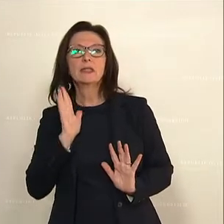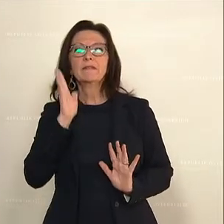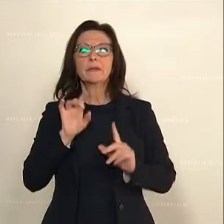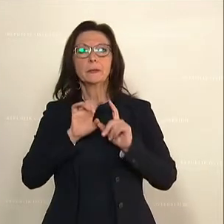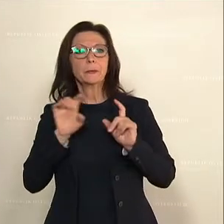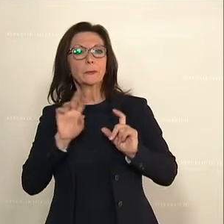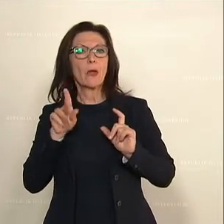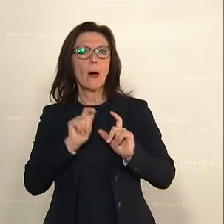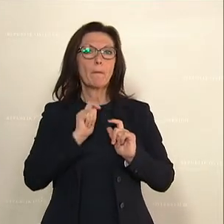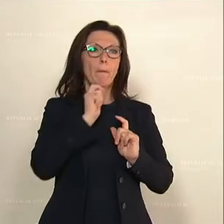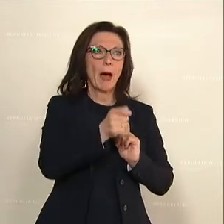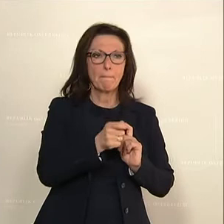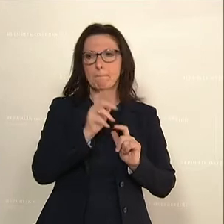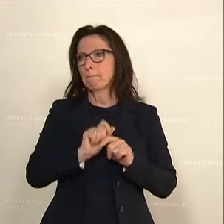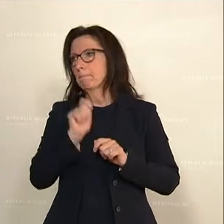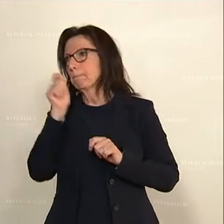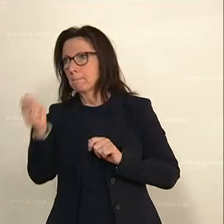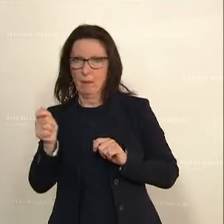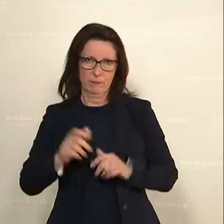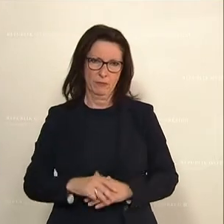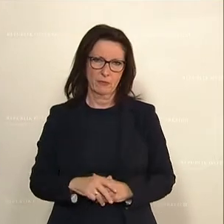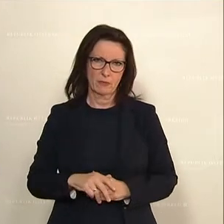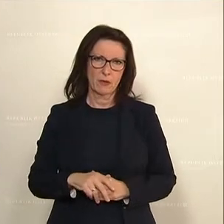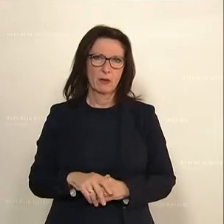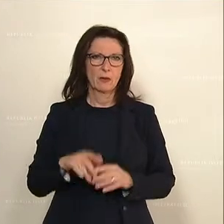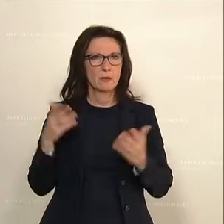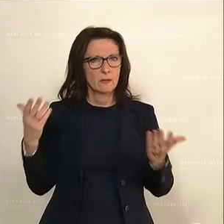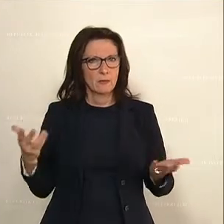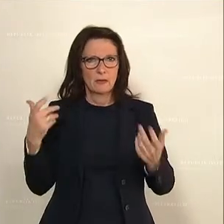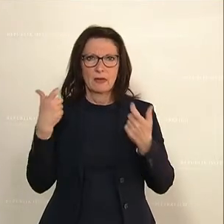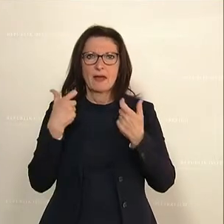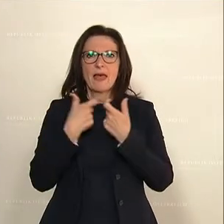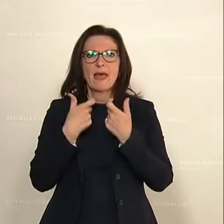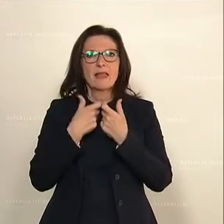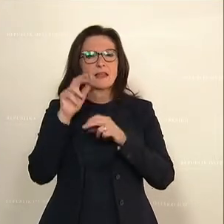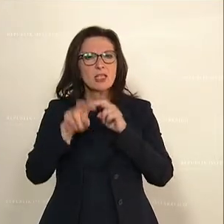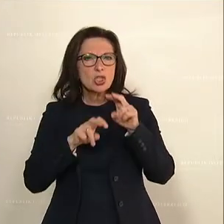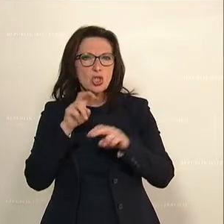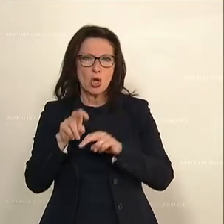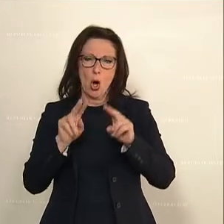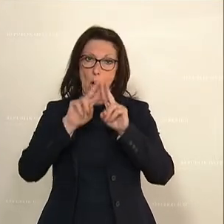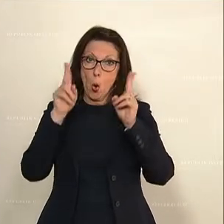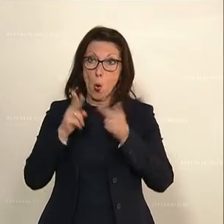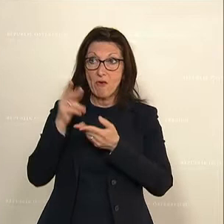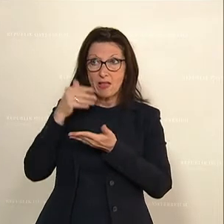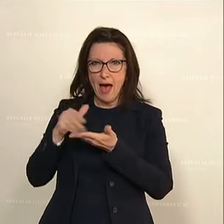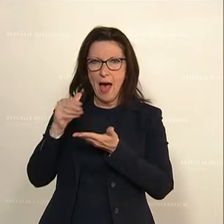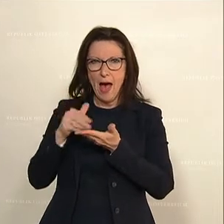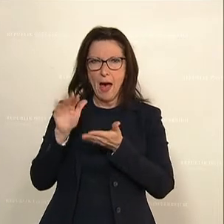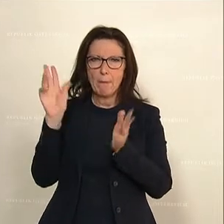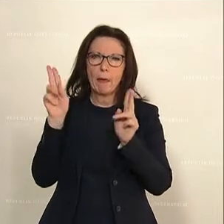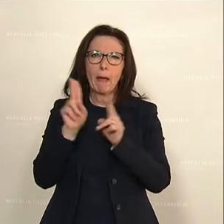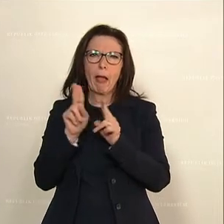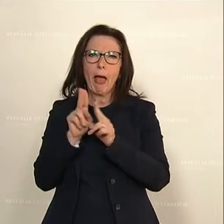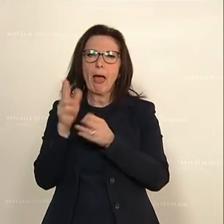verteilen. Ein sehr kleiner Teil dieser Energiesteuern und Umweltabgaben fließt dann als